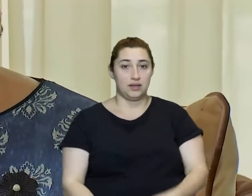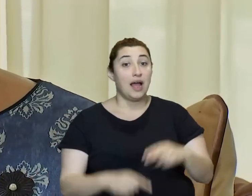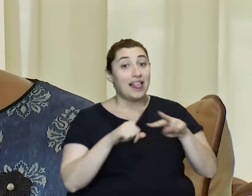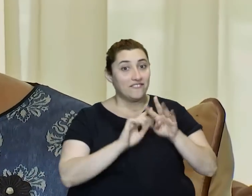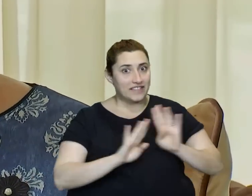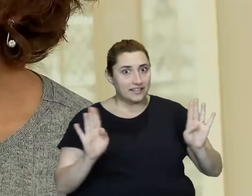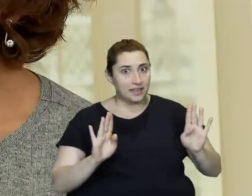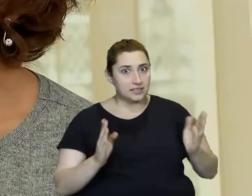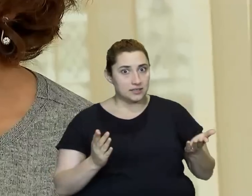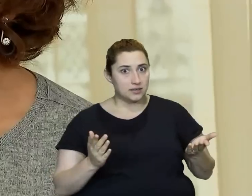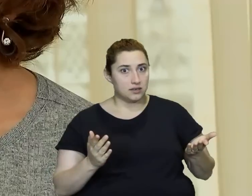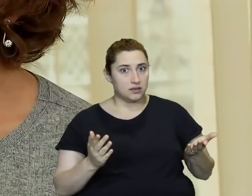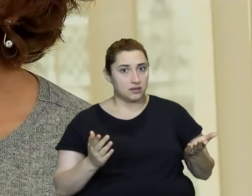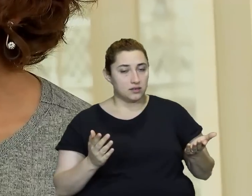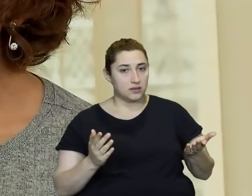Alev, yeter.